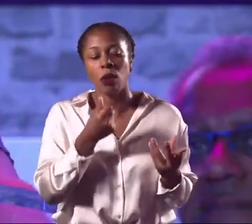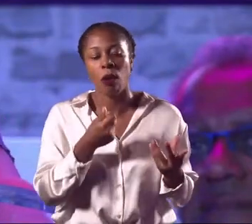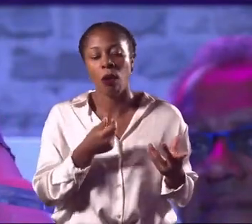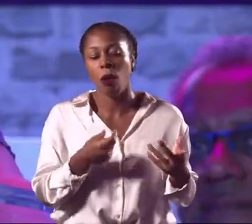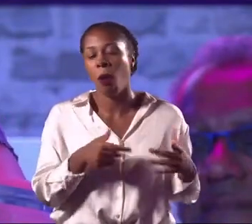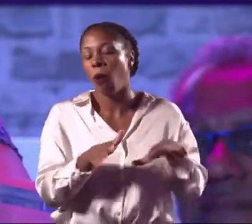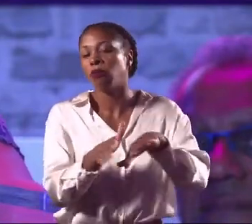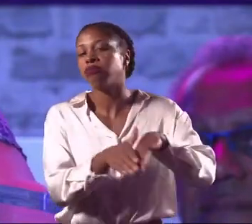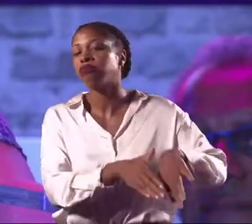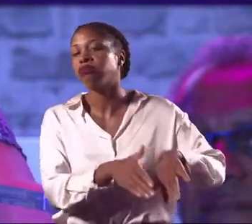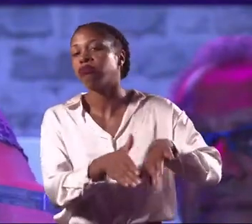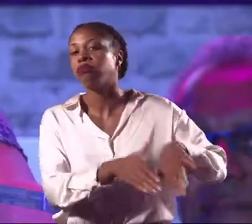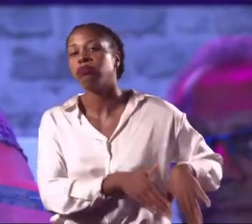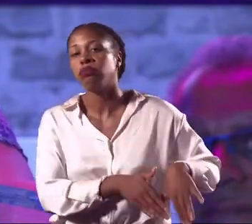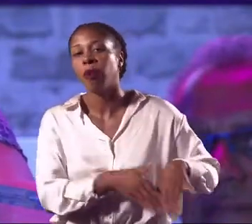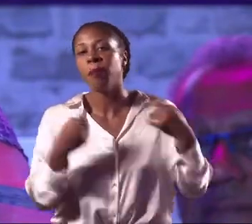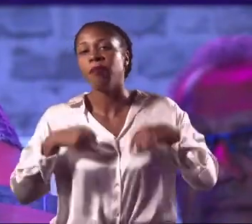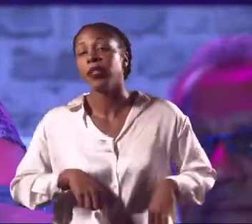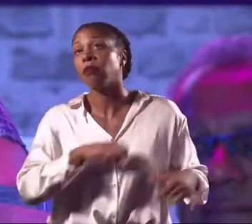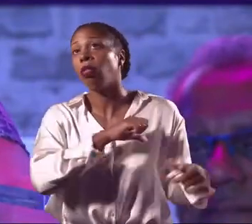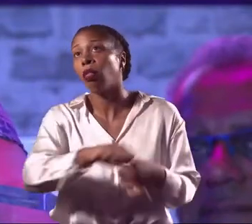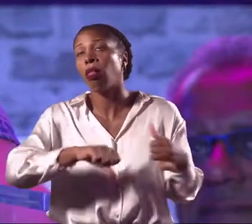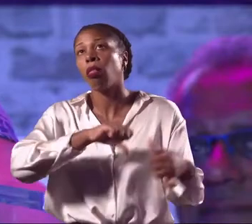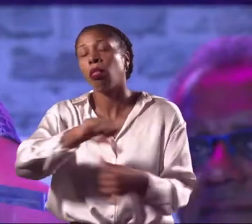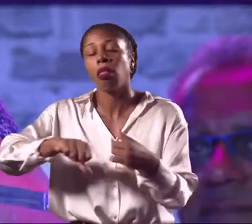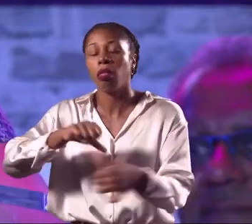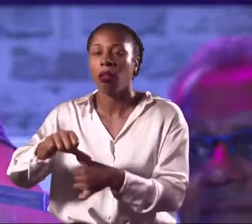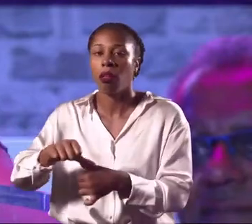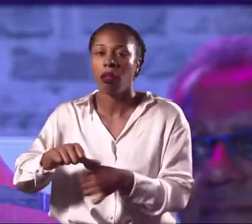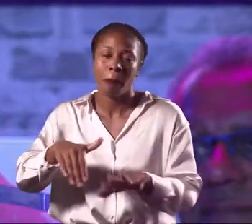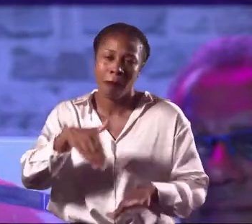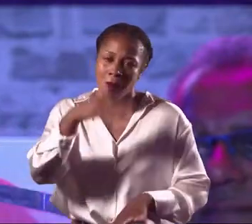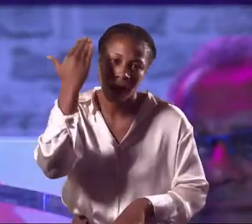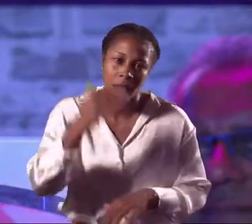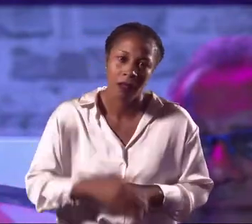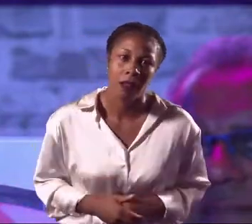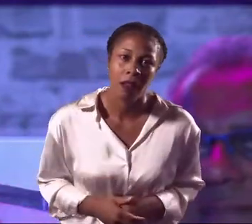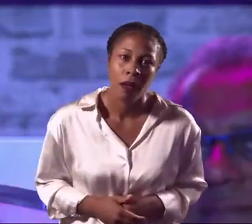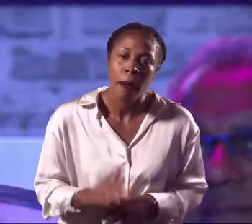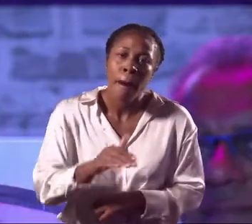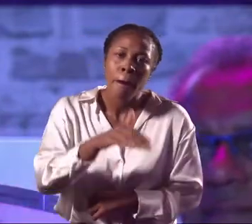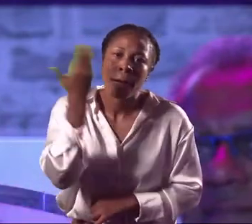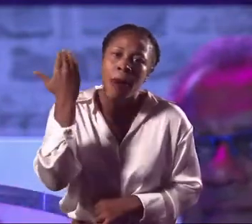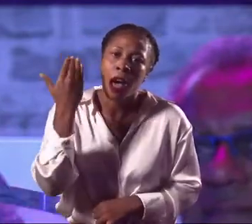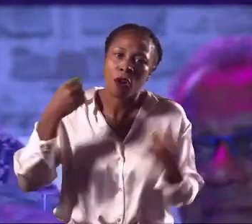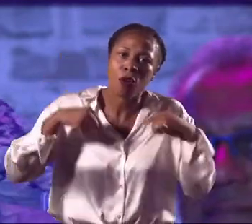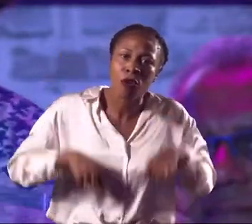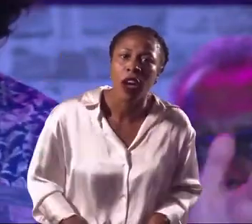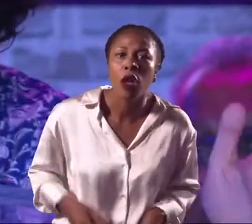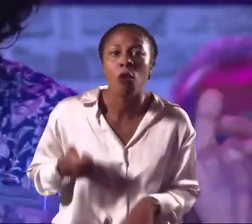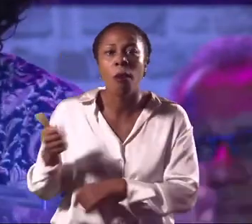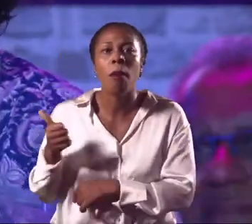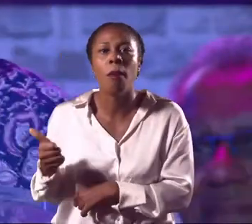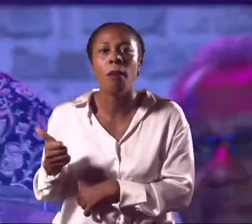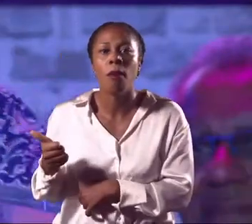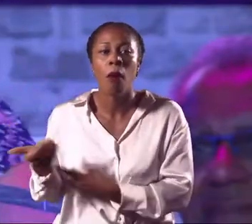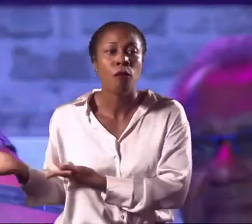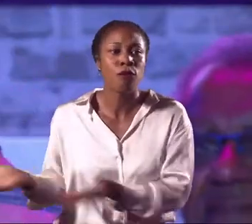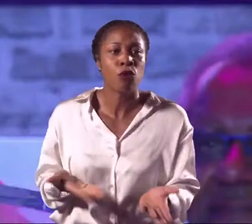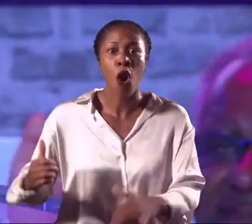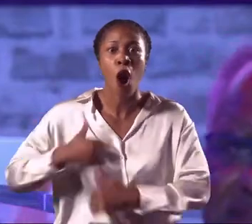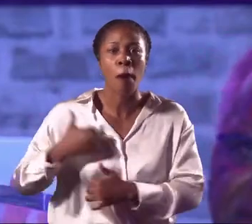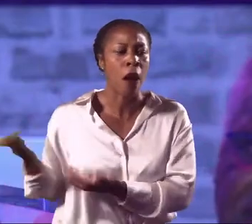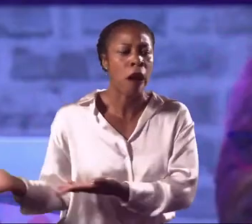un hexagone et ses ministres successifs. Assez d'un pouvoir qui envoie en général plus vite